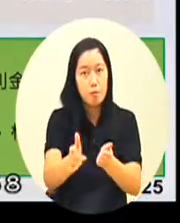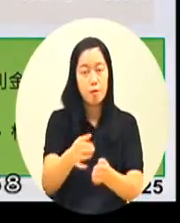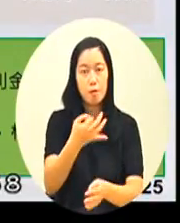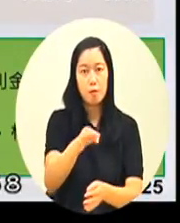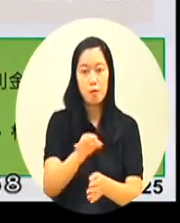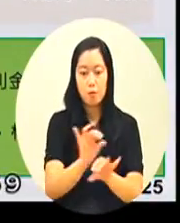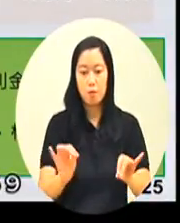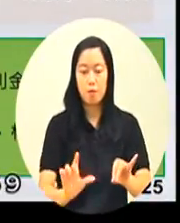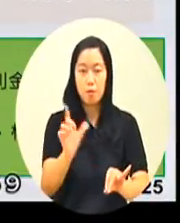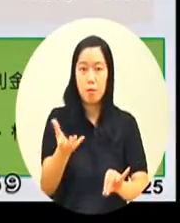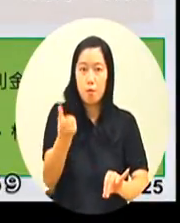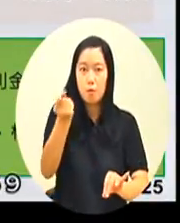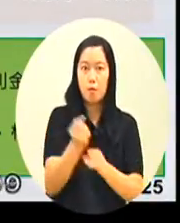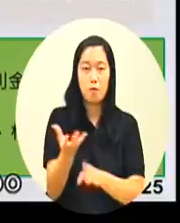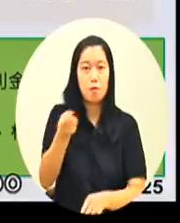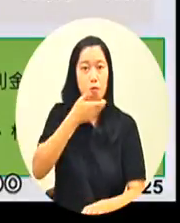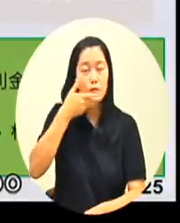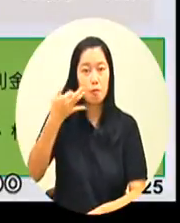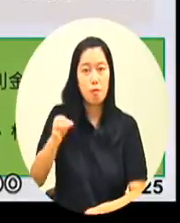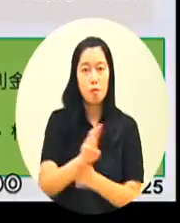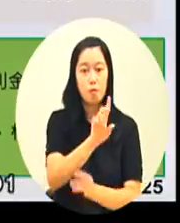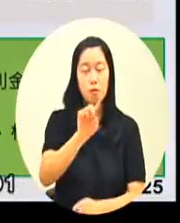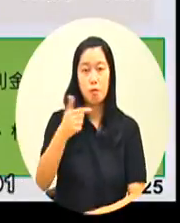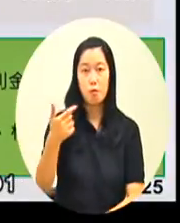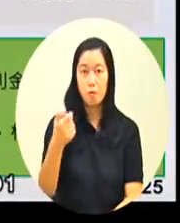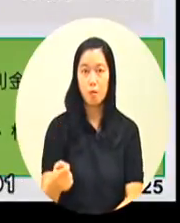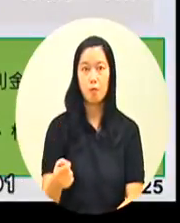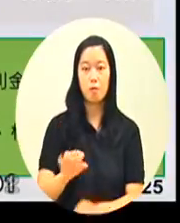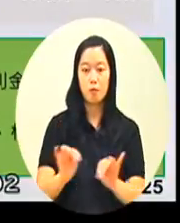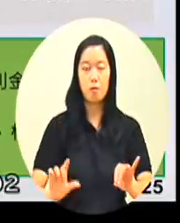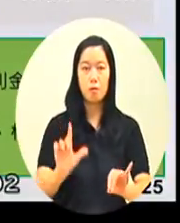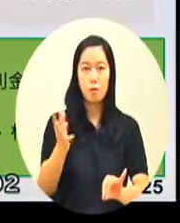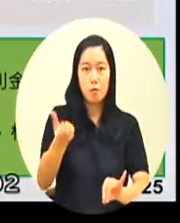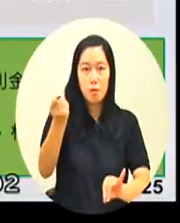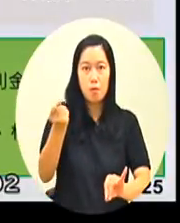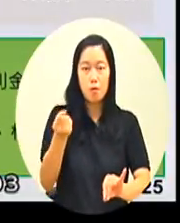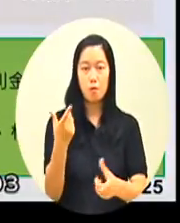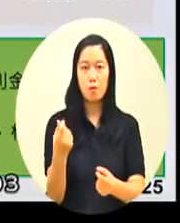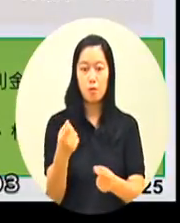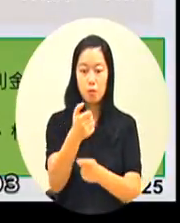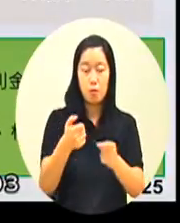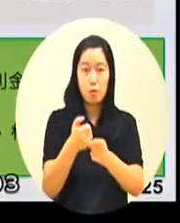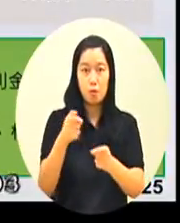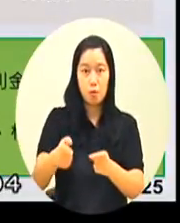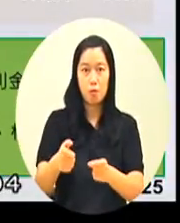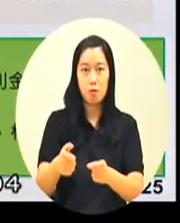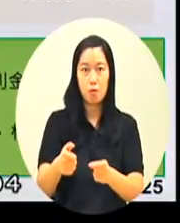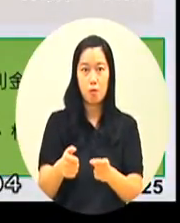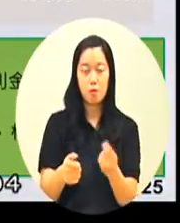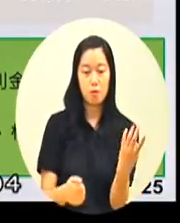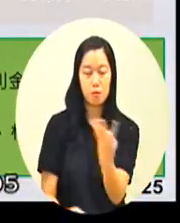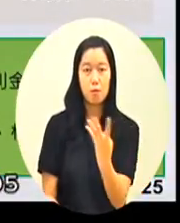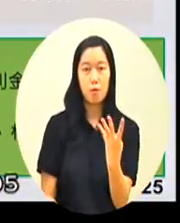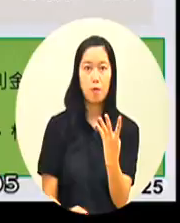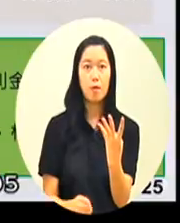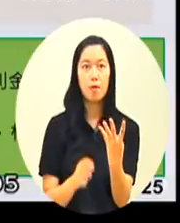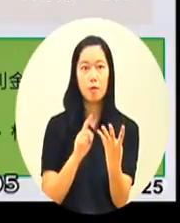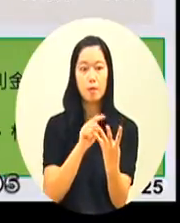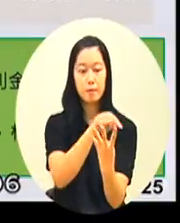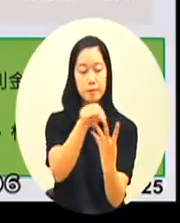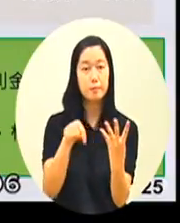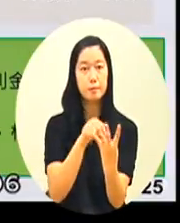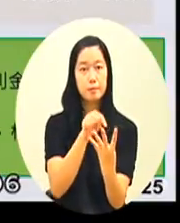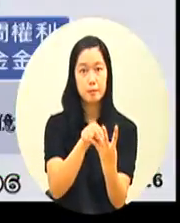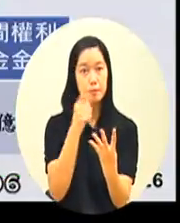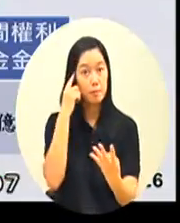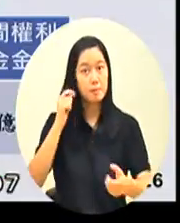案，权利金的底价是 2.6 亿元，地上权的期间也是50年，这是四个比较指标性的地上权的